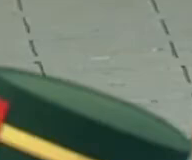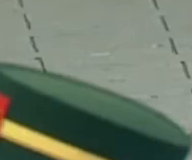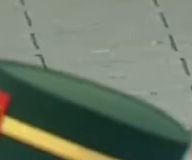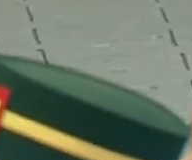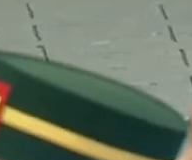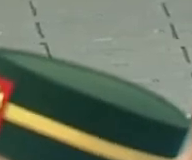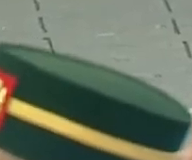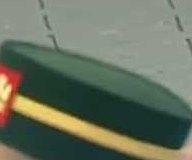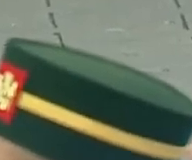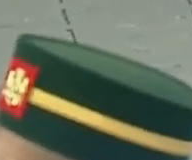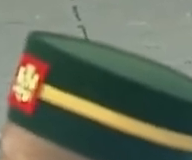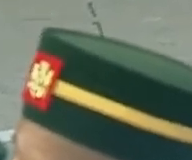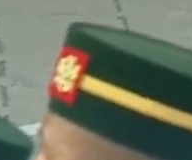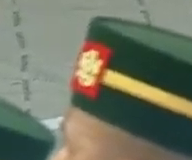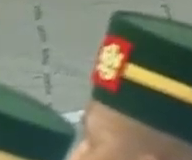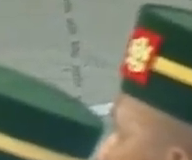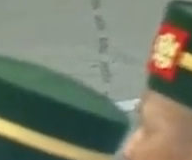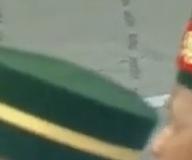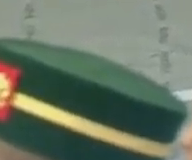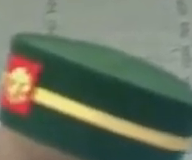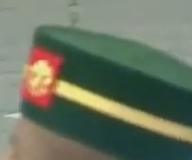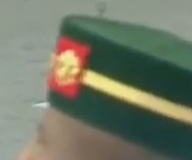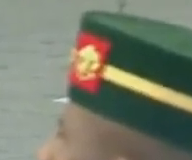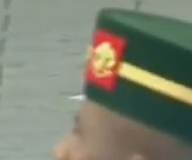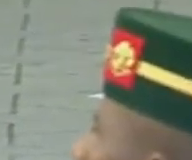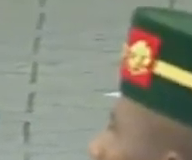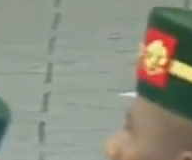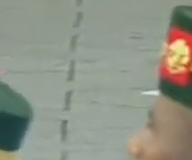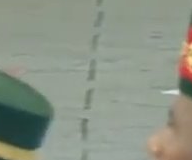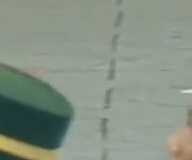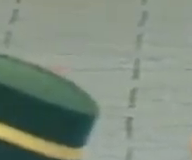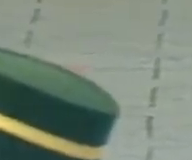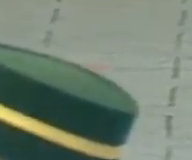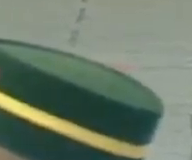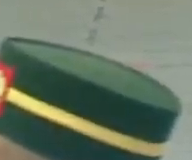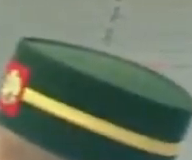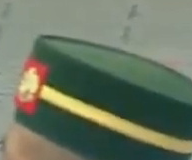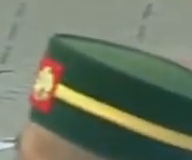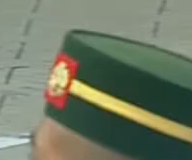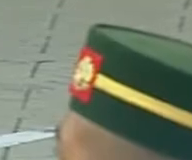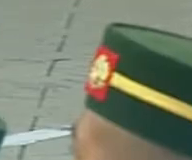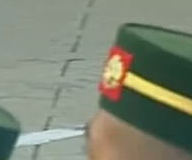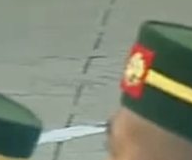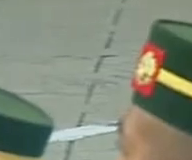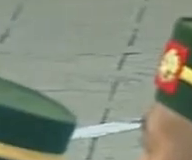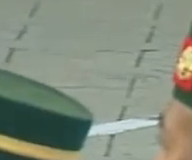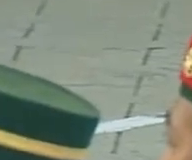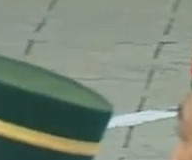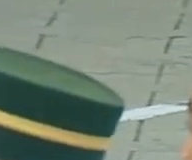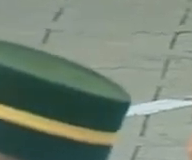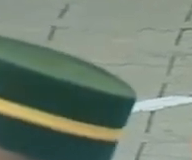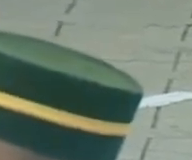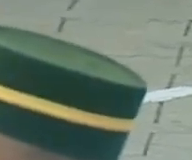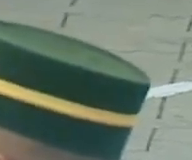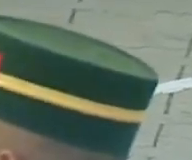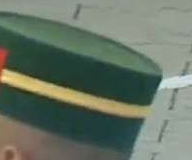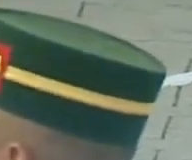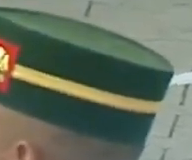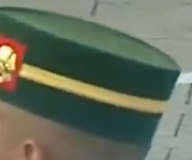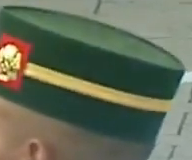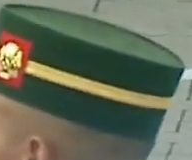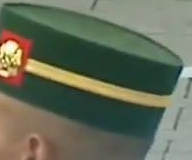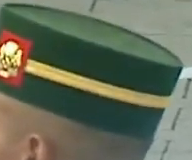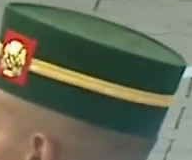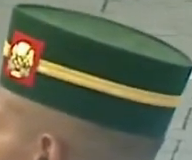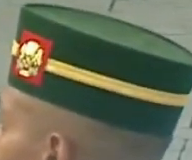Sekaligus membuktikan Baginda merupakan lambang kedaulatan dan menjadi penaung kepada kekuatan negara. Pengorbanan